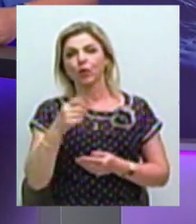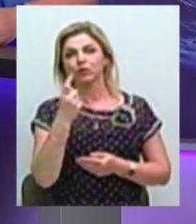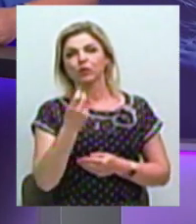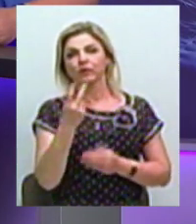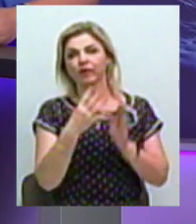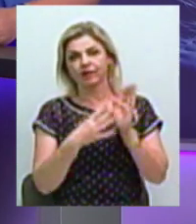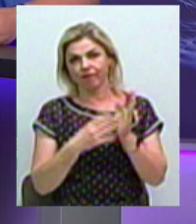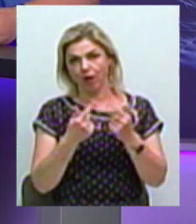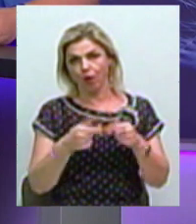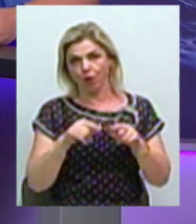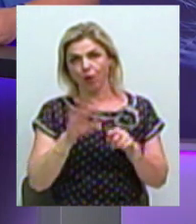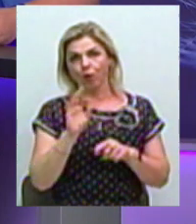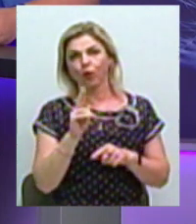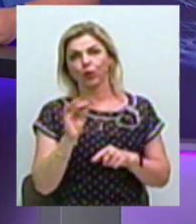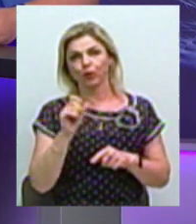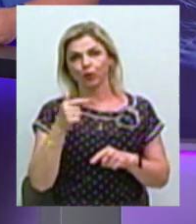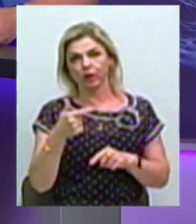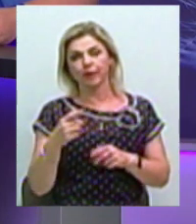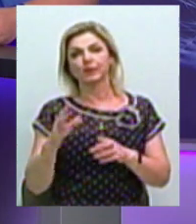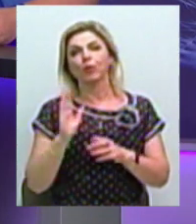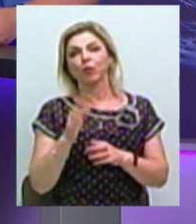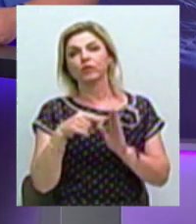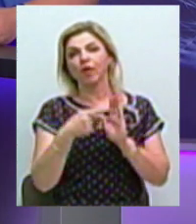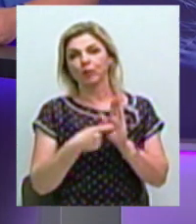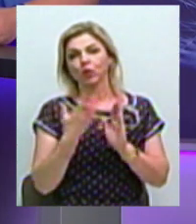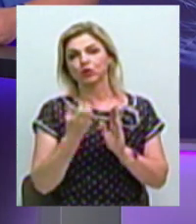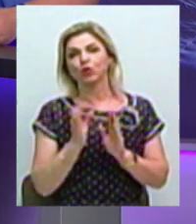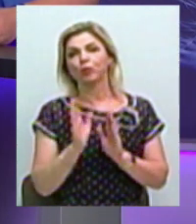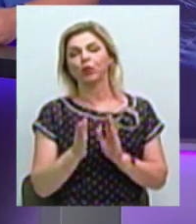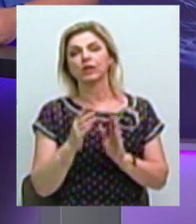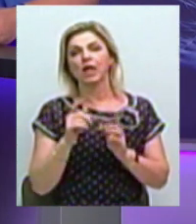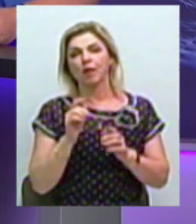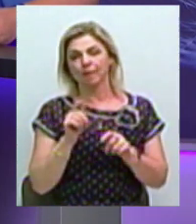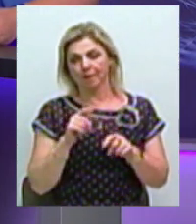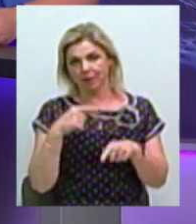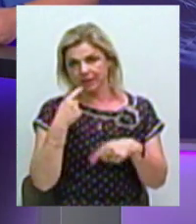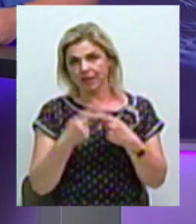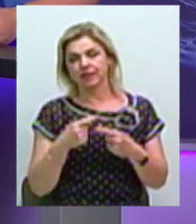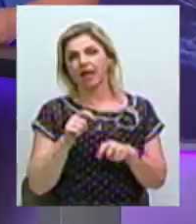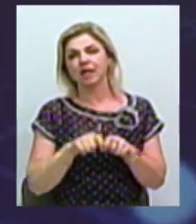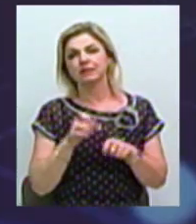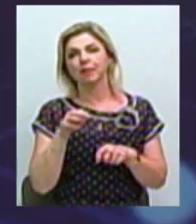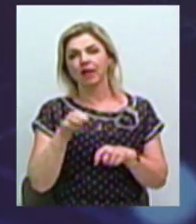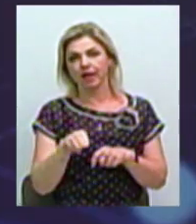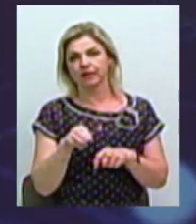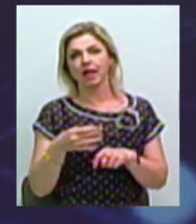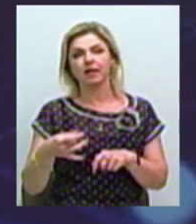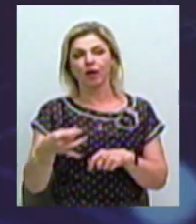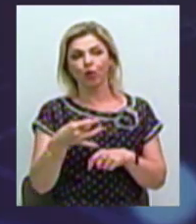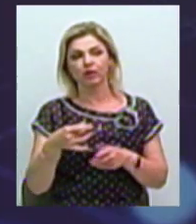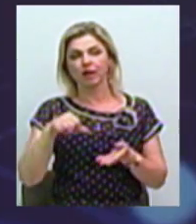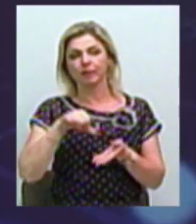129-му округу. Зі мною запитання кандидату буде ставити наша постійна експертка Тетяна Степанова, регіональна представниця